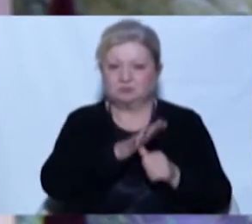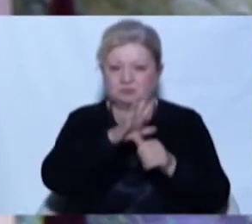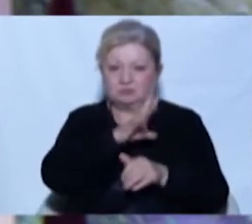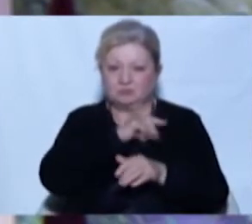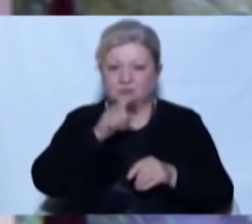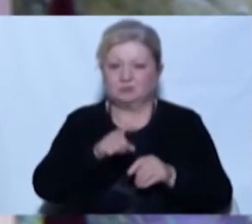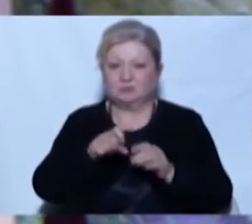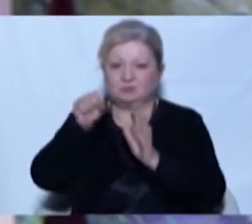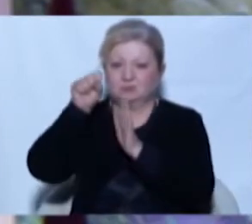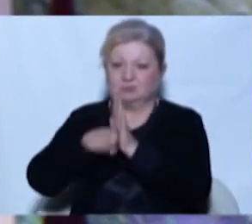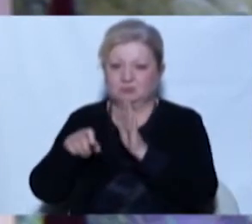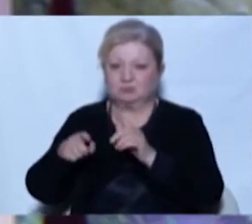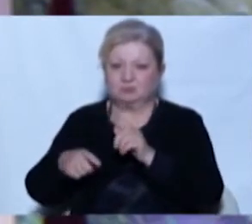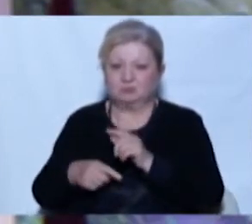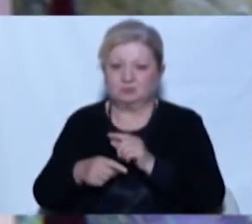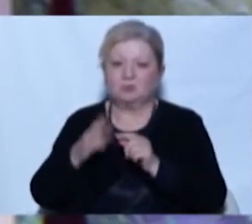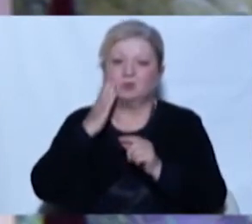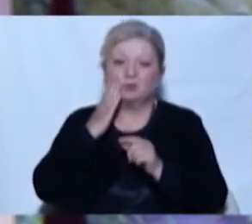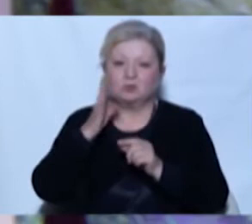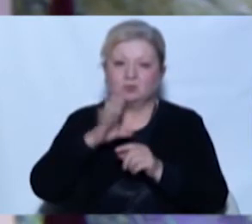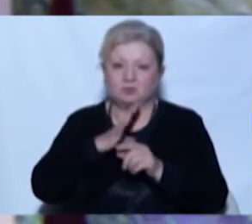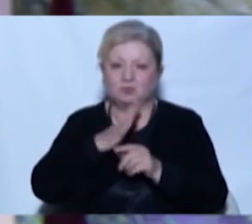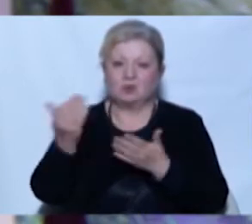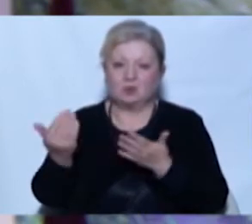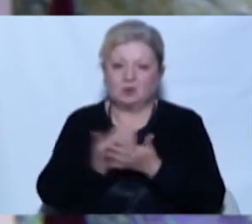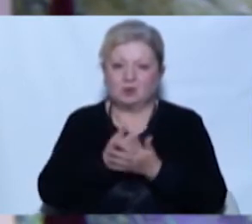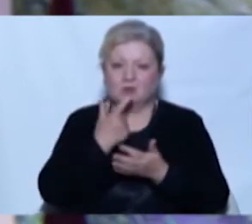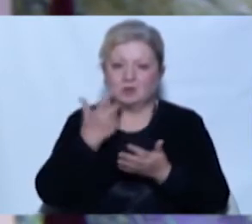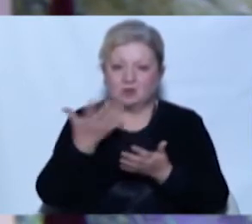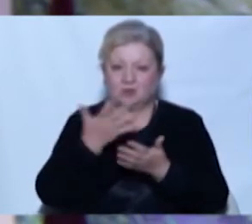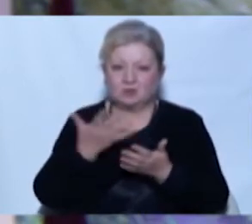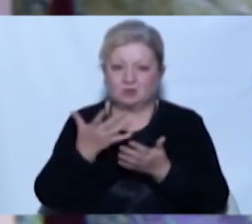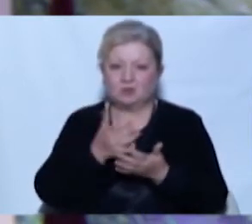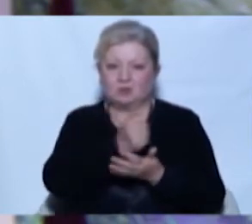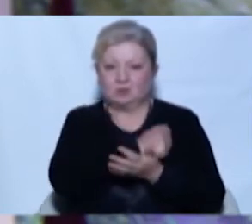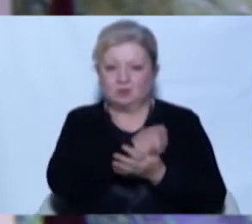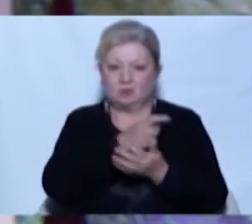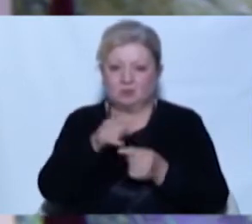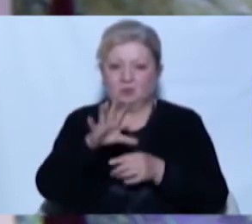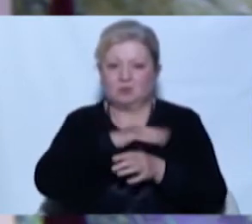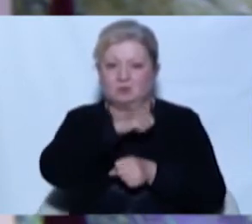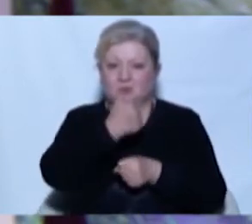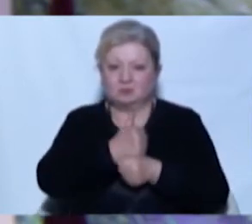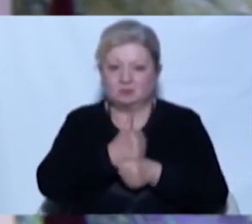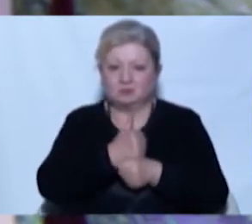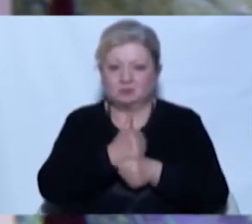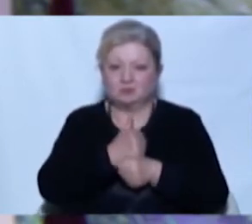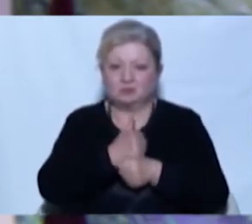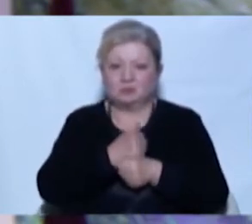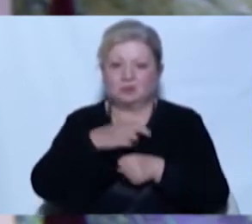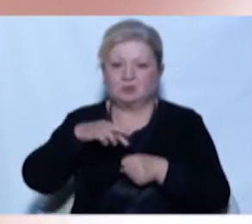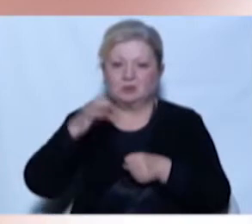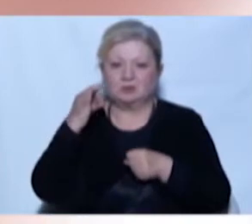da, ruminetši, ჩამოყალიბდა ეროვნული ხსნის ფრონტი, რომლის სათავეშიც აღმოჩნდა იონ ილიესკუ, რომელიც